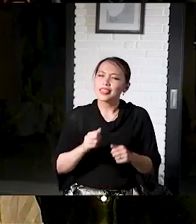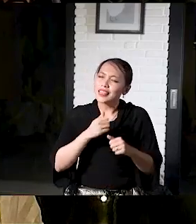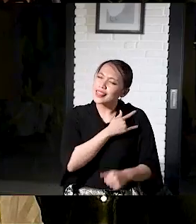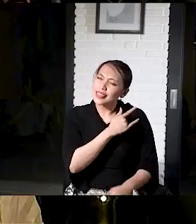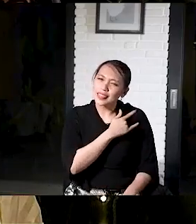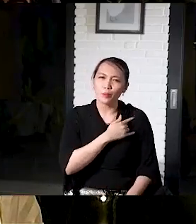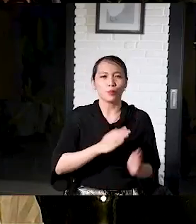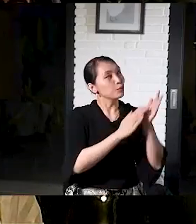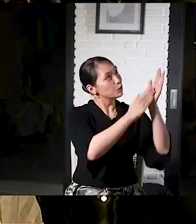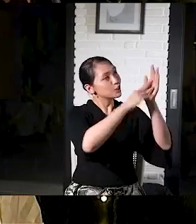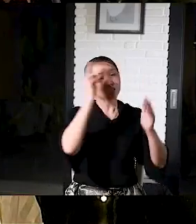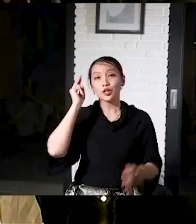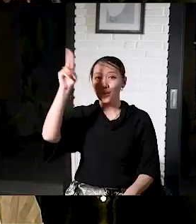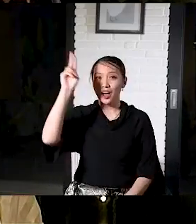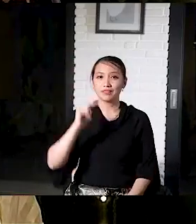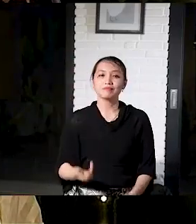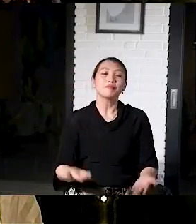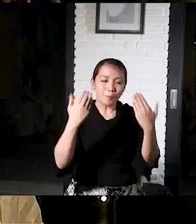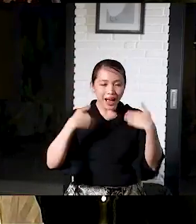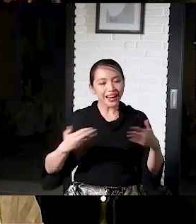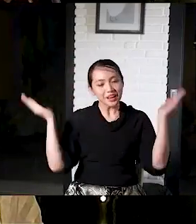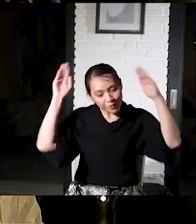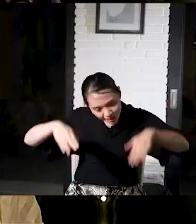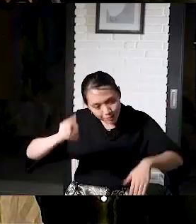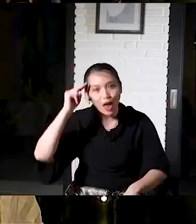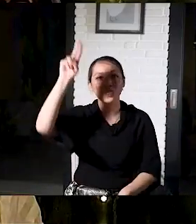大卫称颂耶稣不是因为他的环境很好 mari kita menyembah Tuhan itu 可是